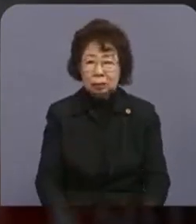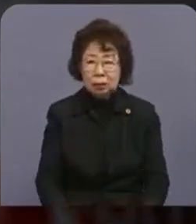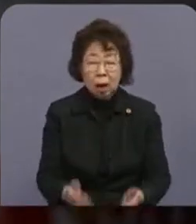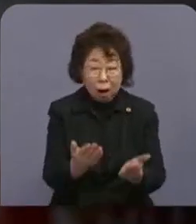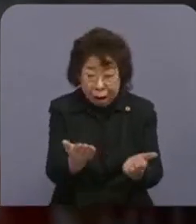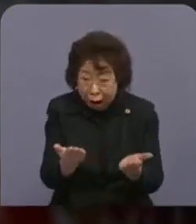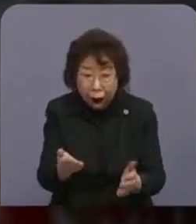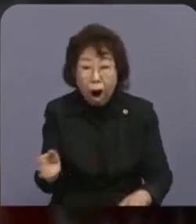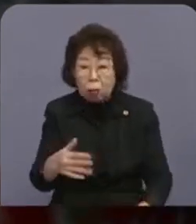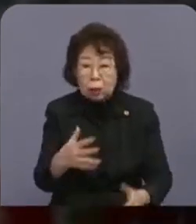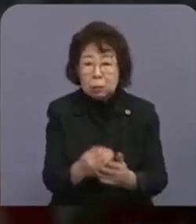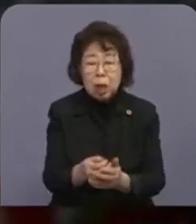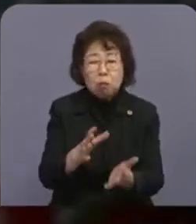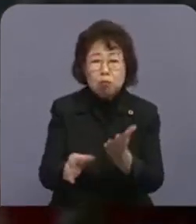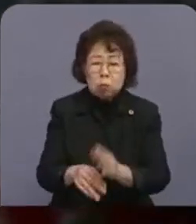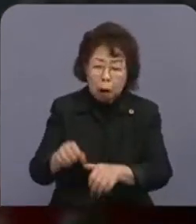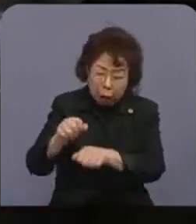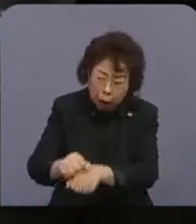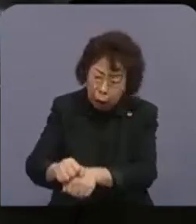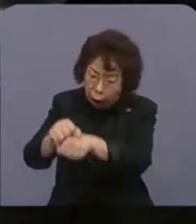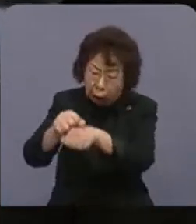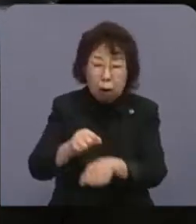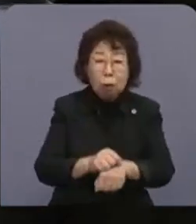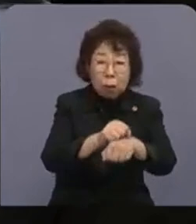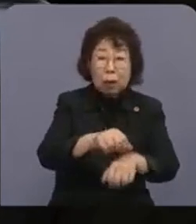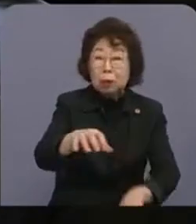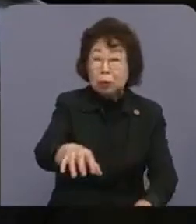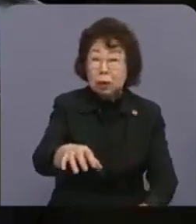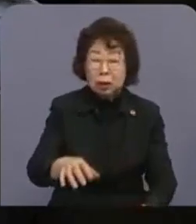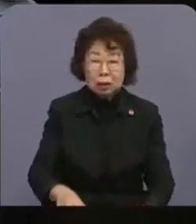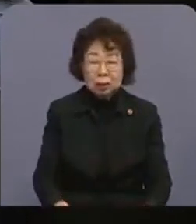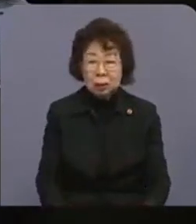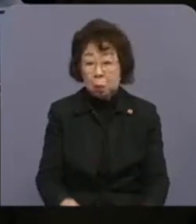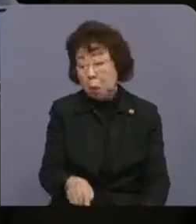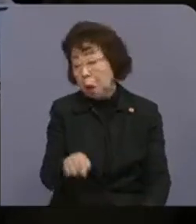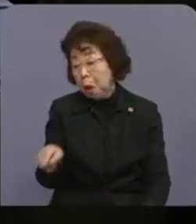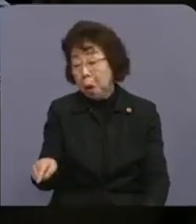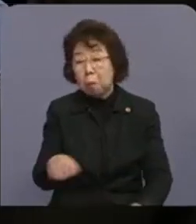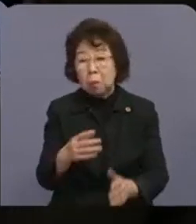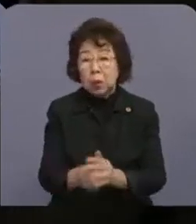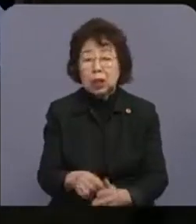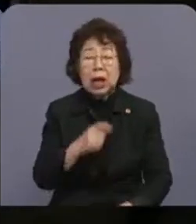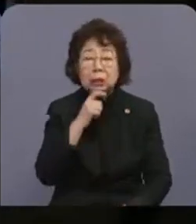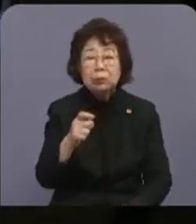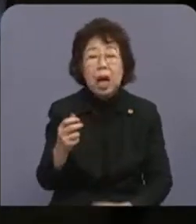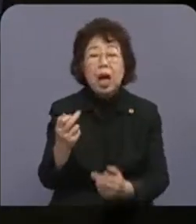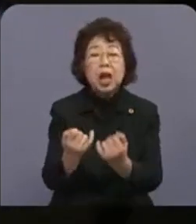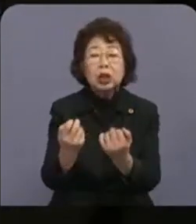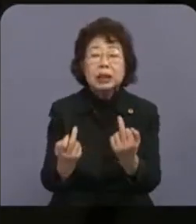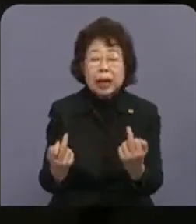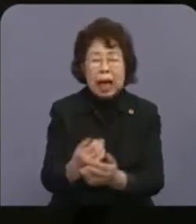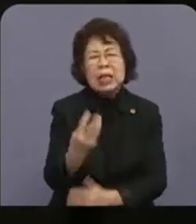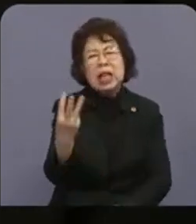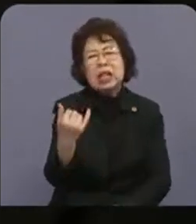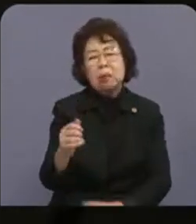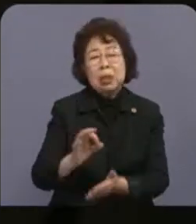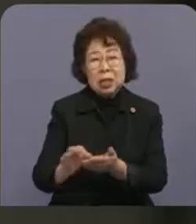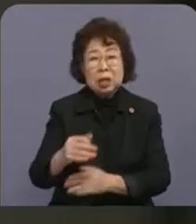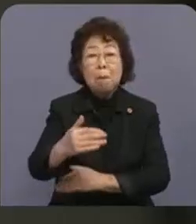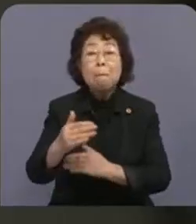수납장이 없어 가재 도구를 바닥에 쌓아둔 주방. 바로 옆은 10대 형제 3명이 쓰는